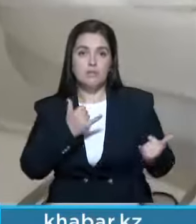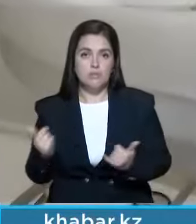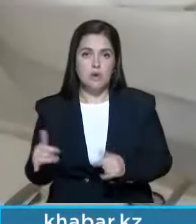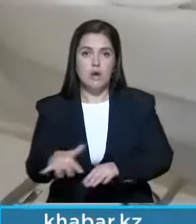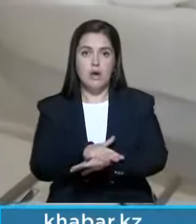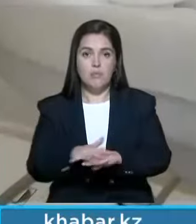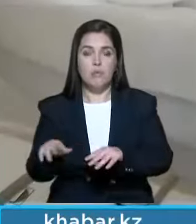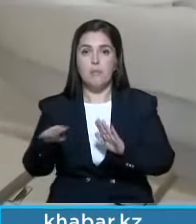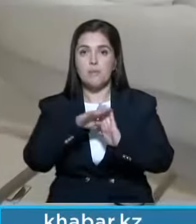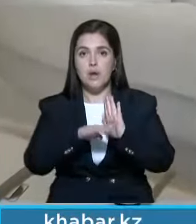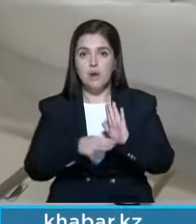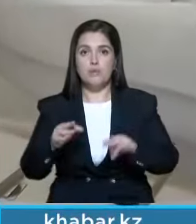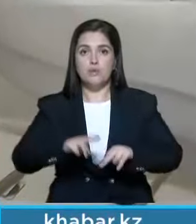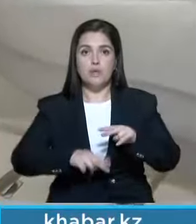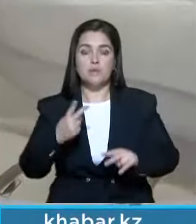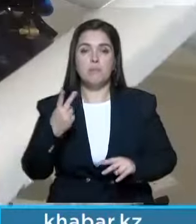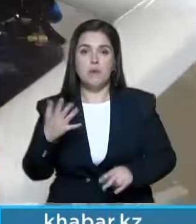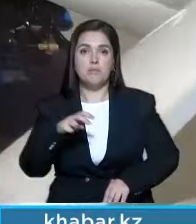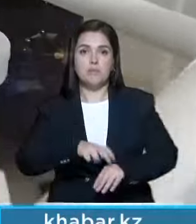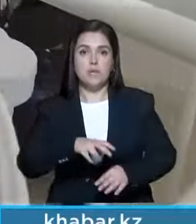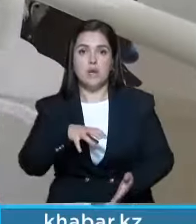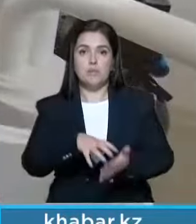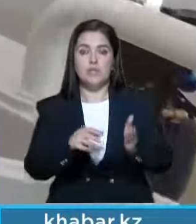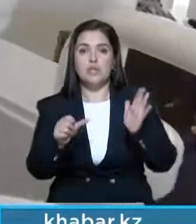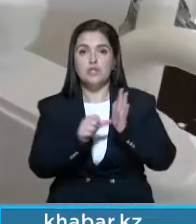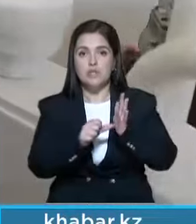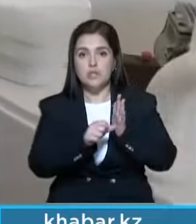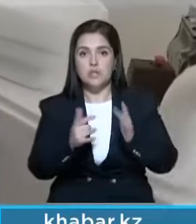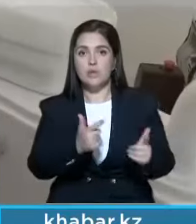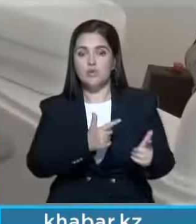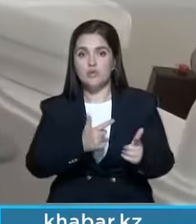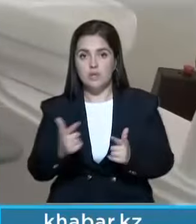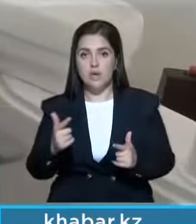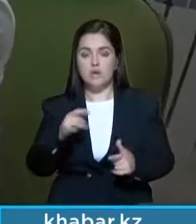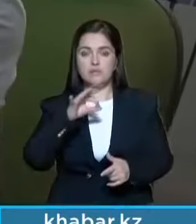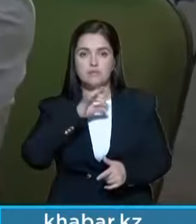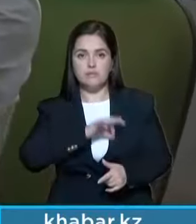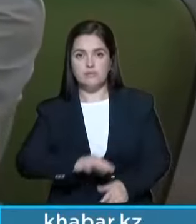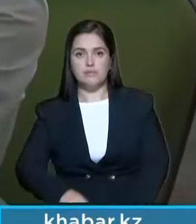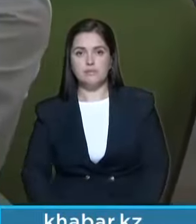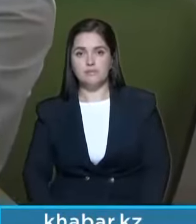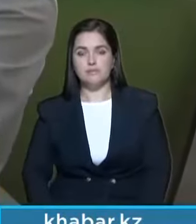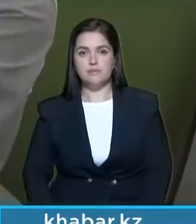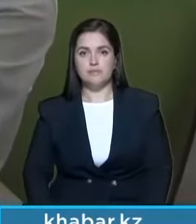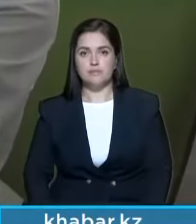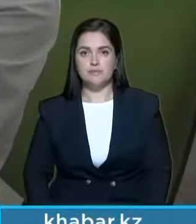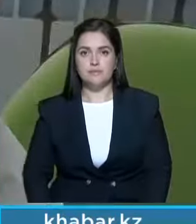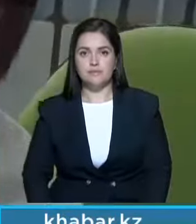населения. По этой программе в области строят 25 медицинских объектов. 6 из них уже введены в